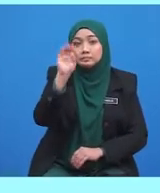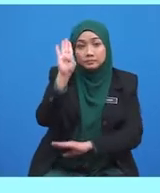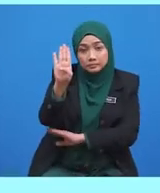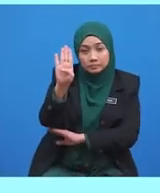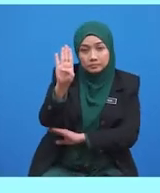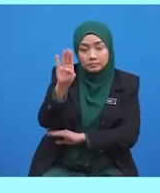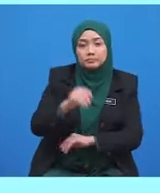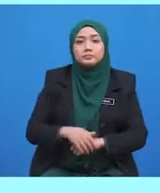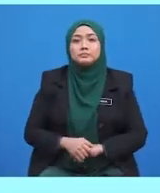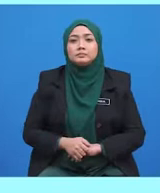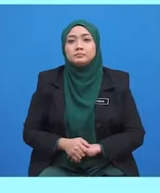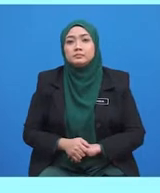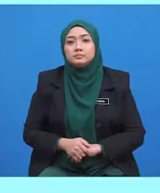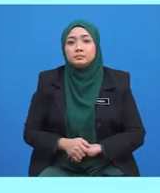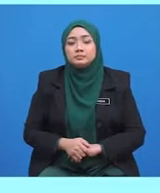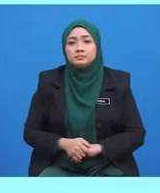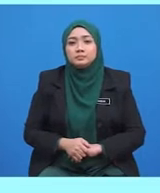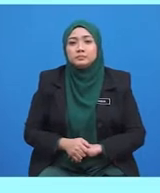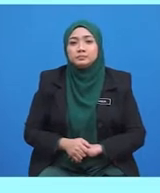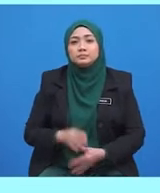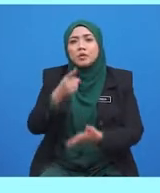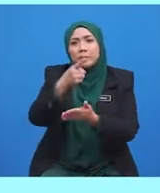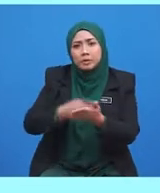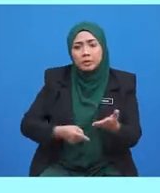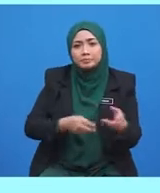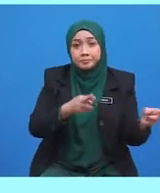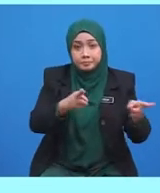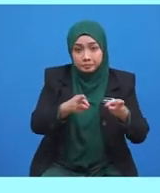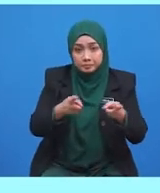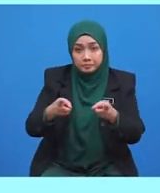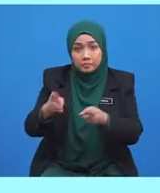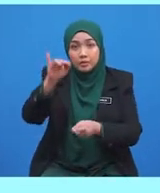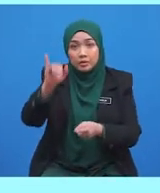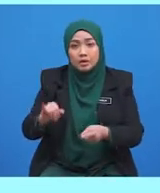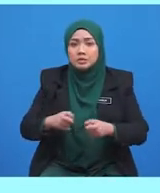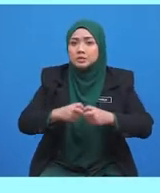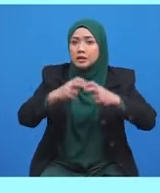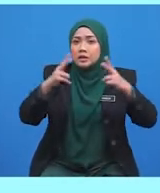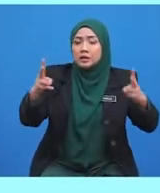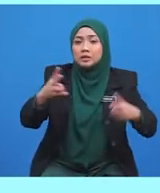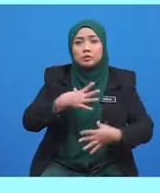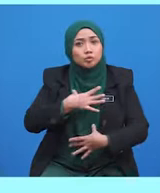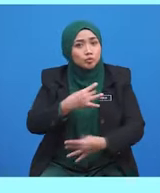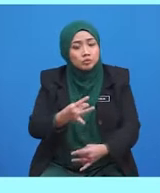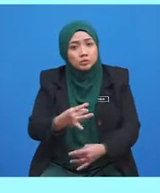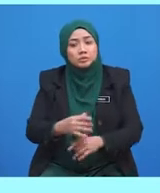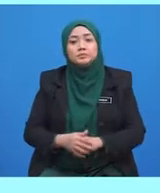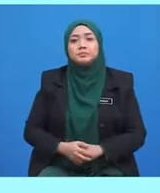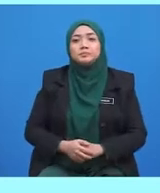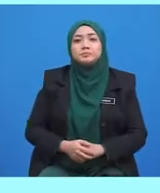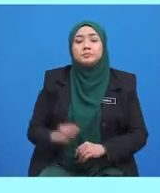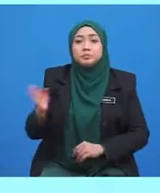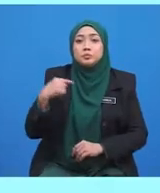pula. Soalan B. Apakah rancangan yang paling digemari?